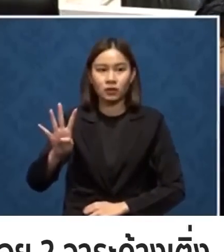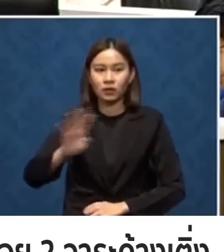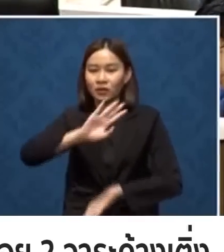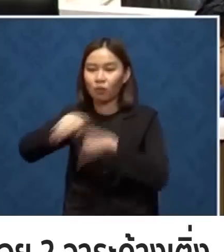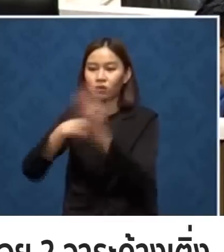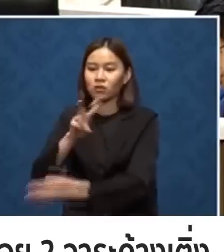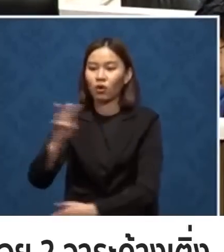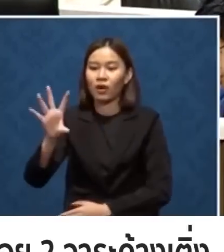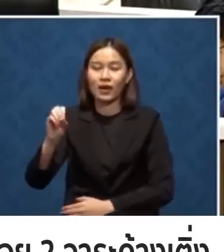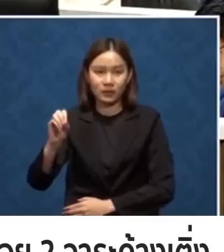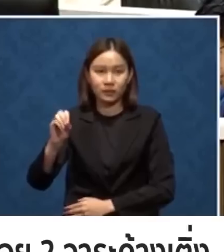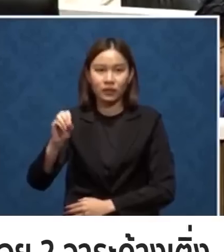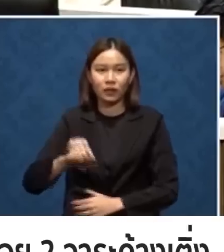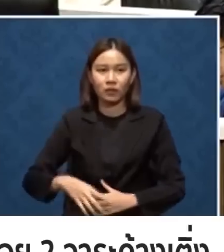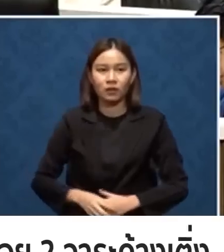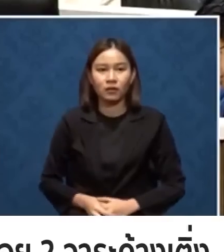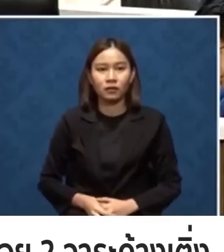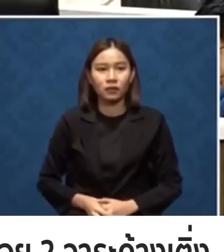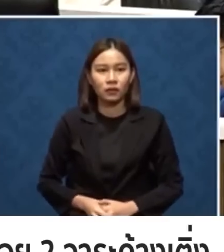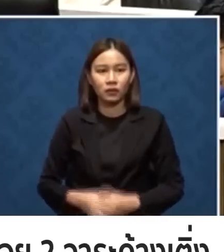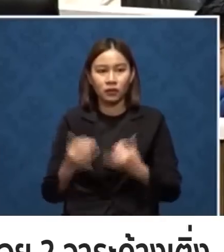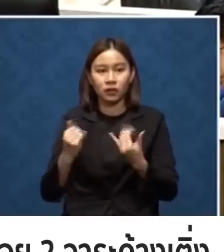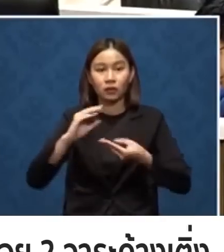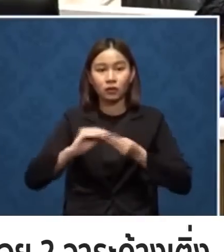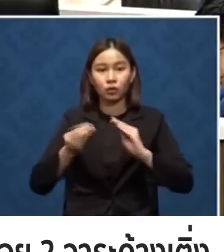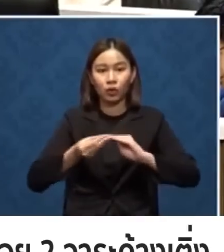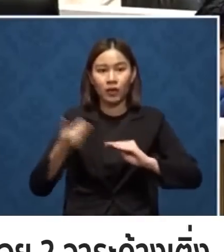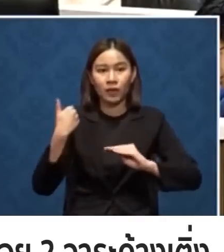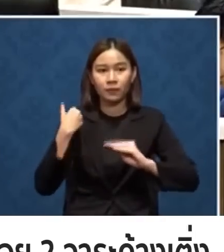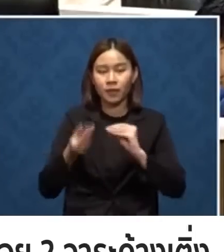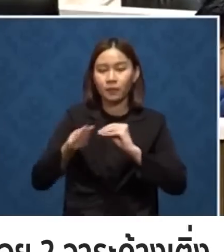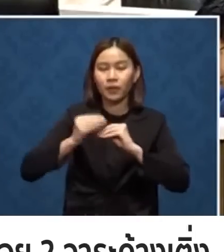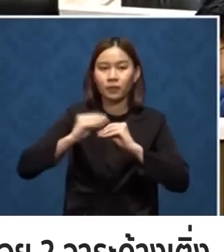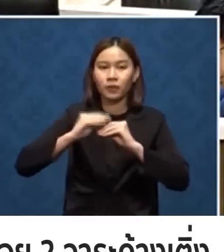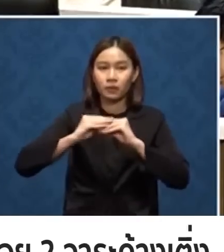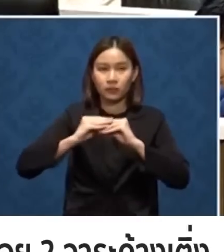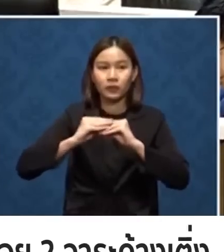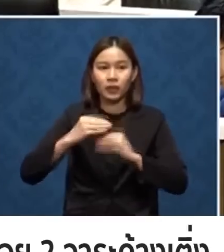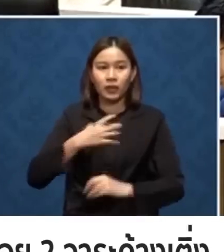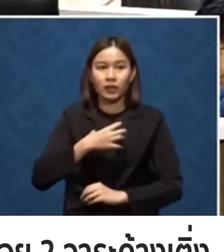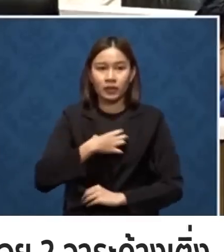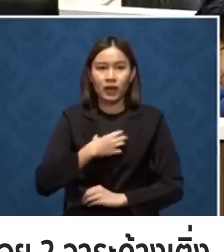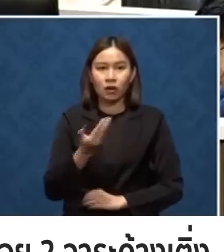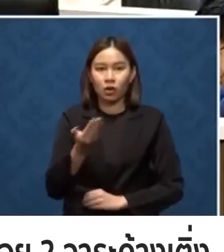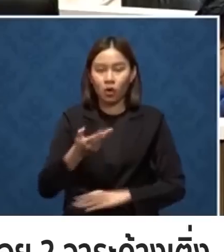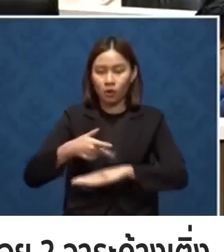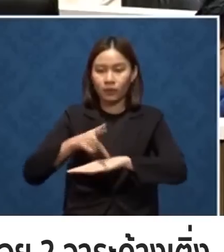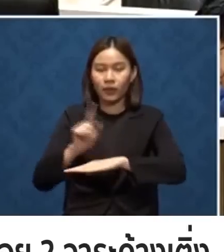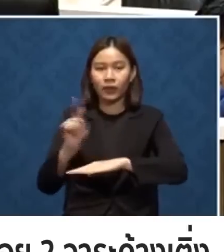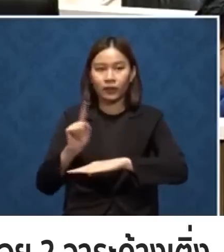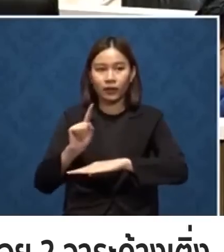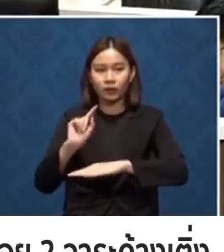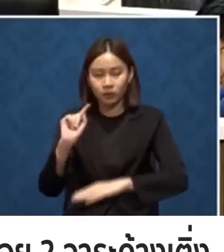าปุ๊บประธานวันนอก็คงจะลืมว่าตัวเองเป็นประธานหรือว่าเป็นแกนนำพรรคประชาชาติก็เลยห